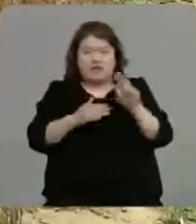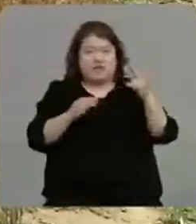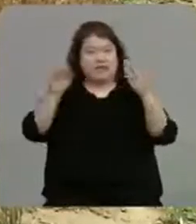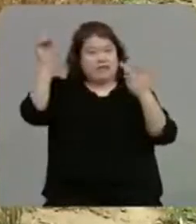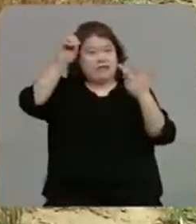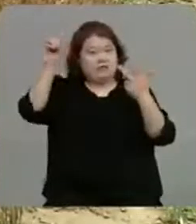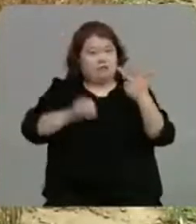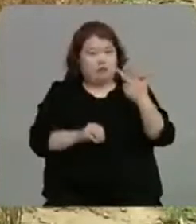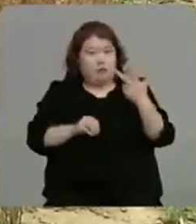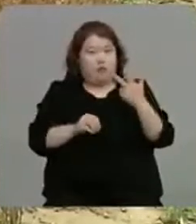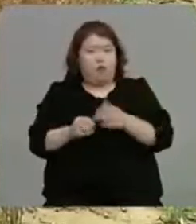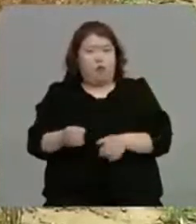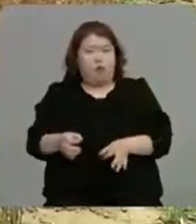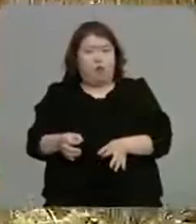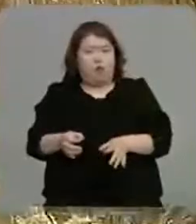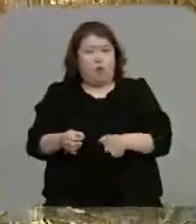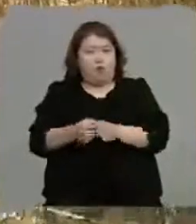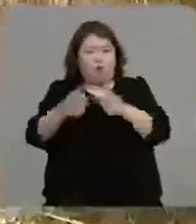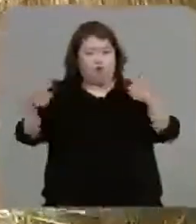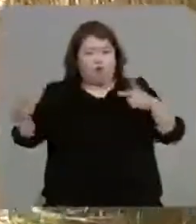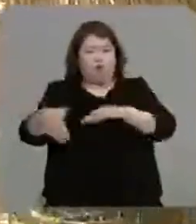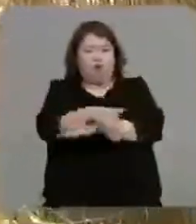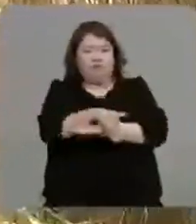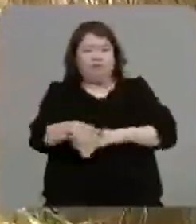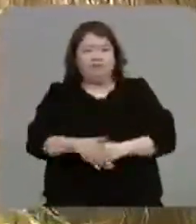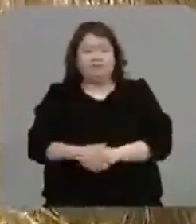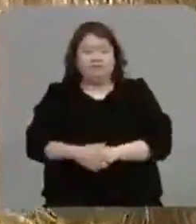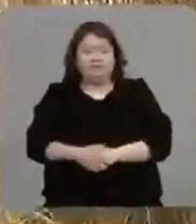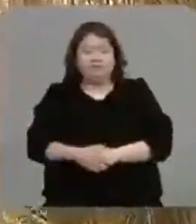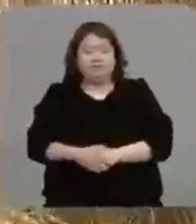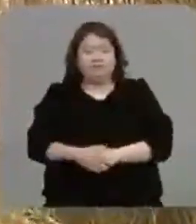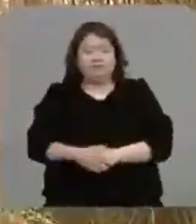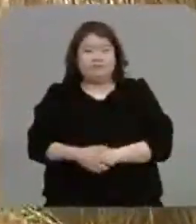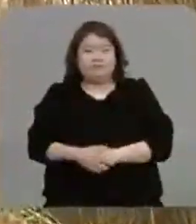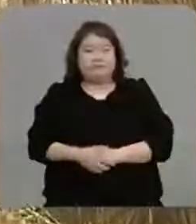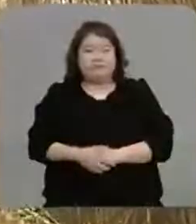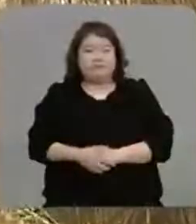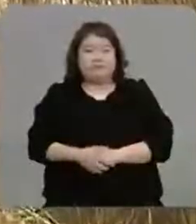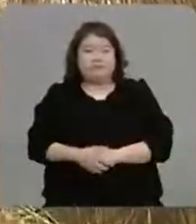자급률을 7%까지 끌어올릴 계획입니다. KBS 뉴스 조경모입니다.